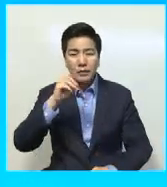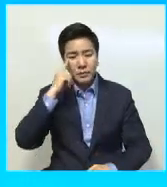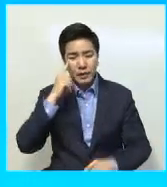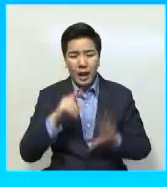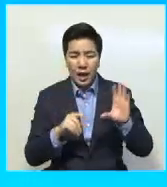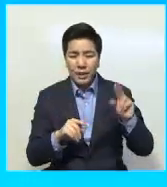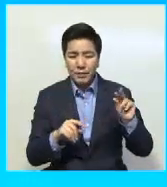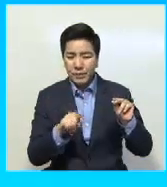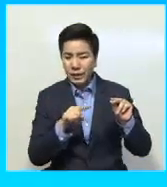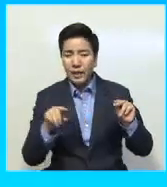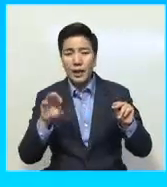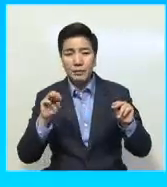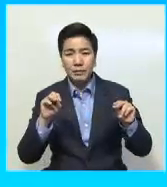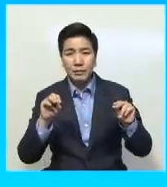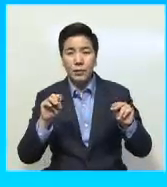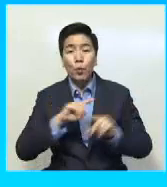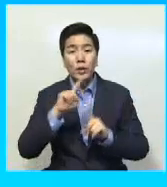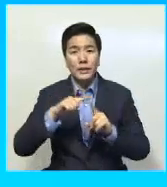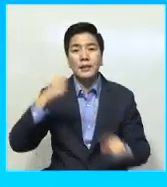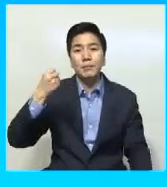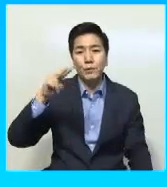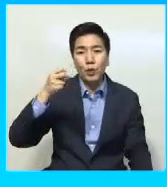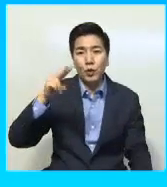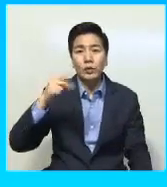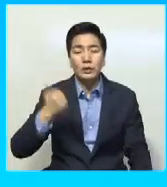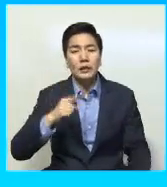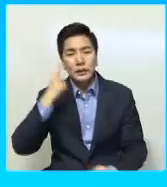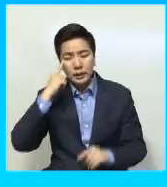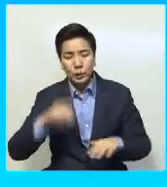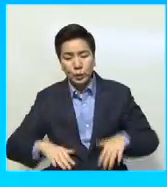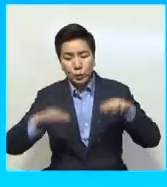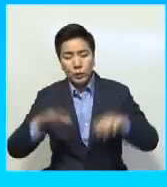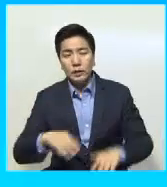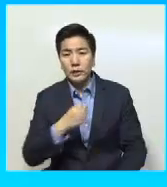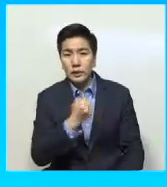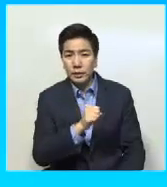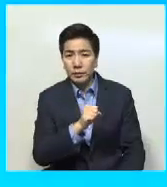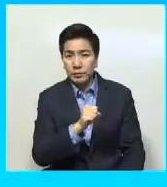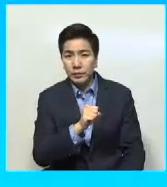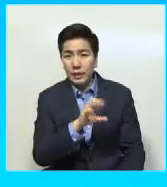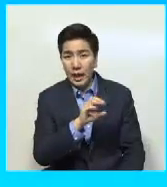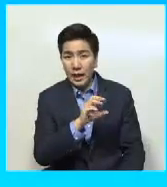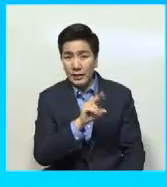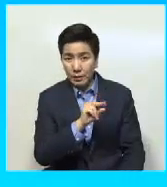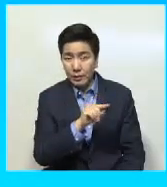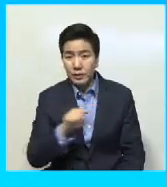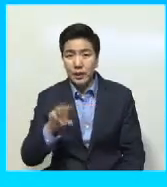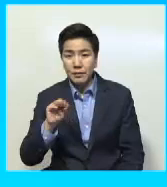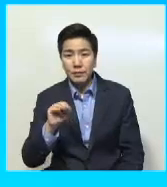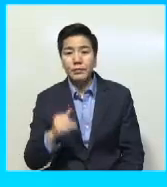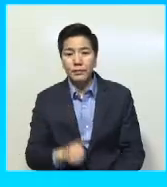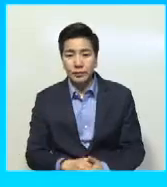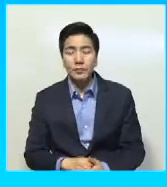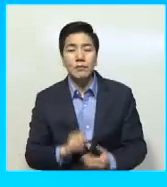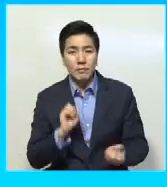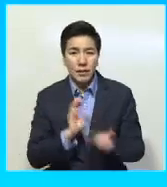30ถึง50 ครับ ประมาณวันที่12 ครับแสดงว่าจุดที่ล้นที่เมืองเนี่ยริมน้ำเนี่ยโดนแน่ๆ30เ